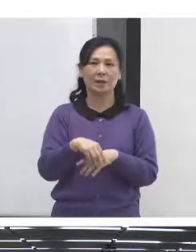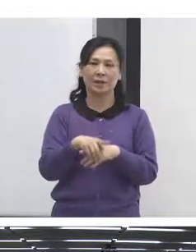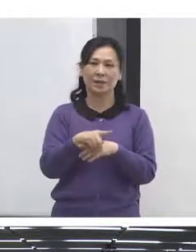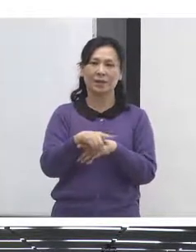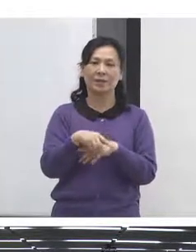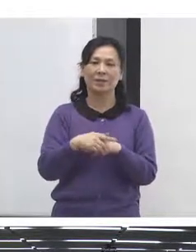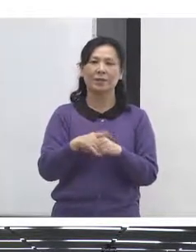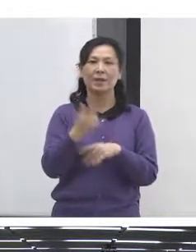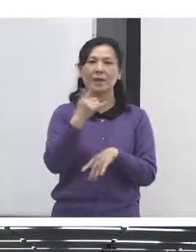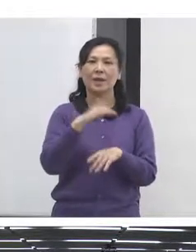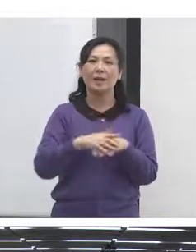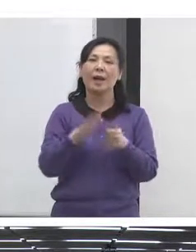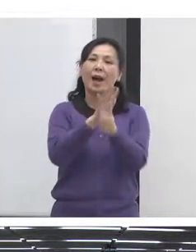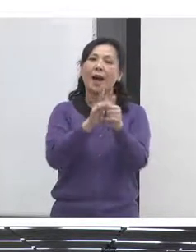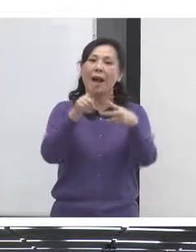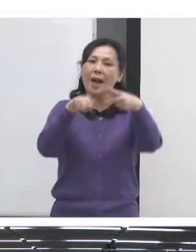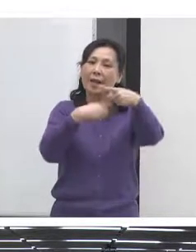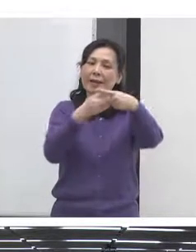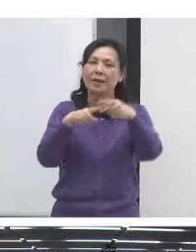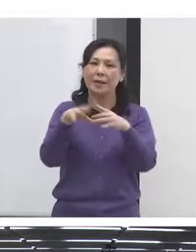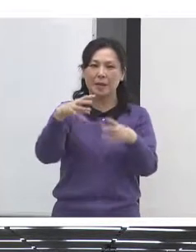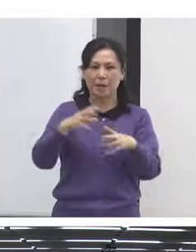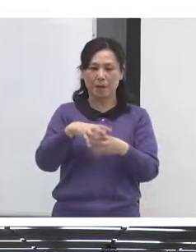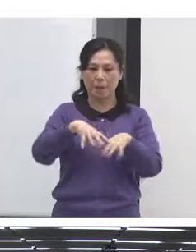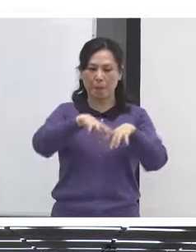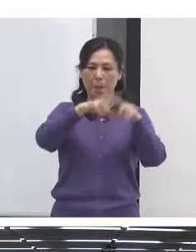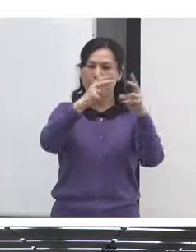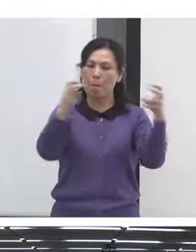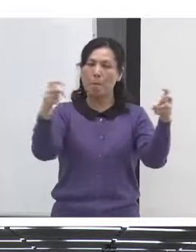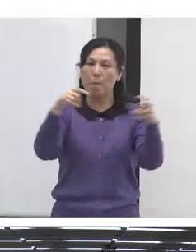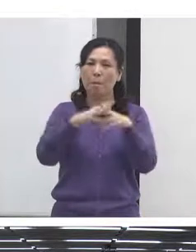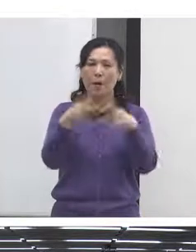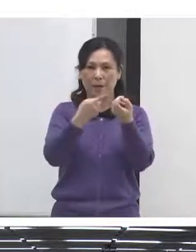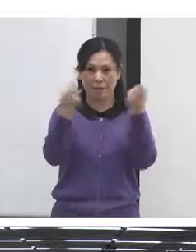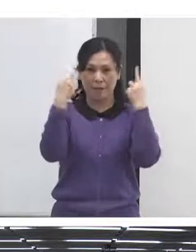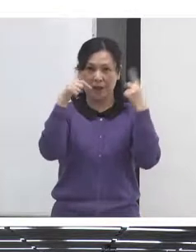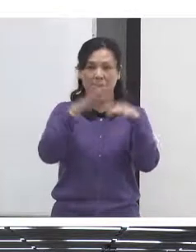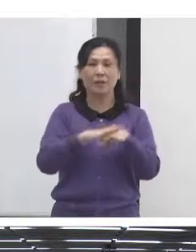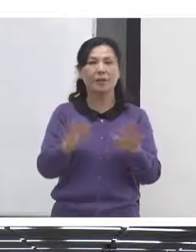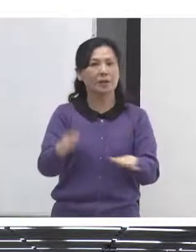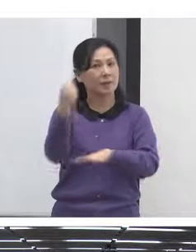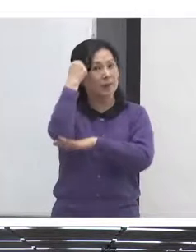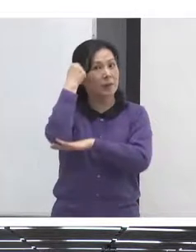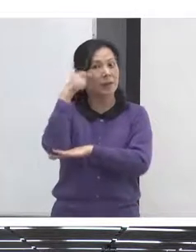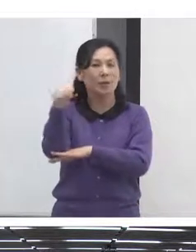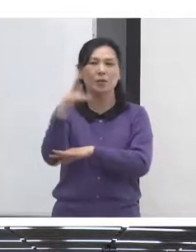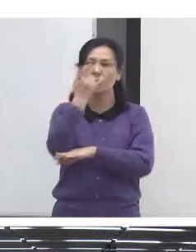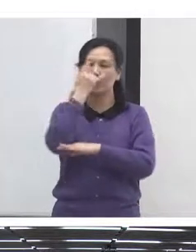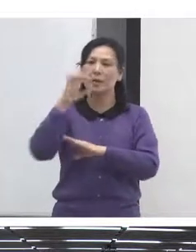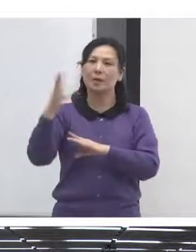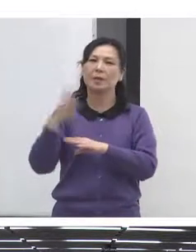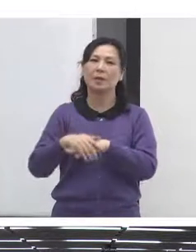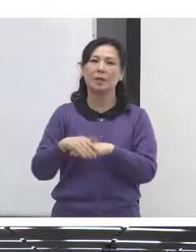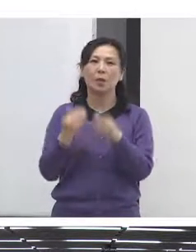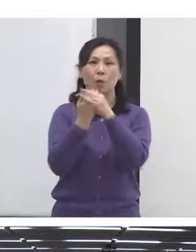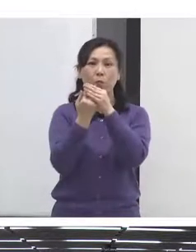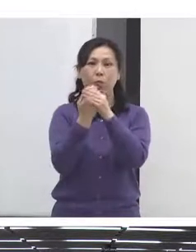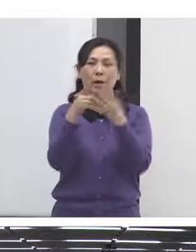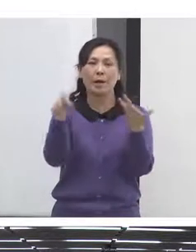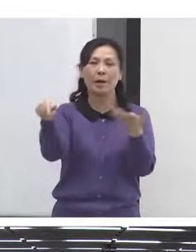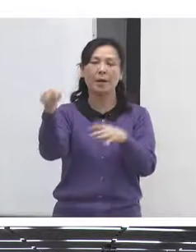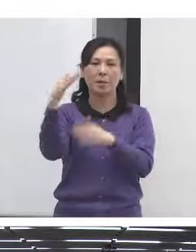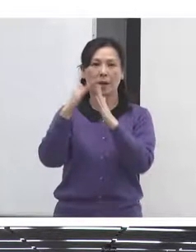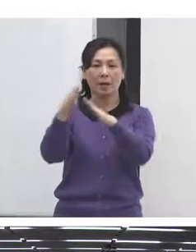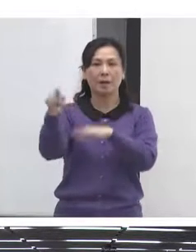堡大学的空间资讯硕士，所以目前人现在在汉堡。那我目前是在 Hafen City University Hamburg， 就